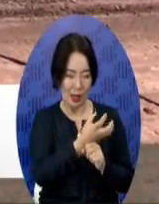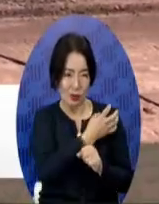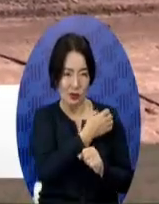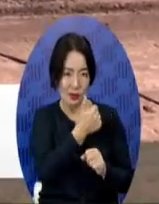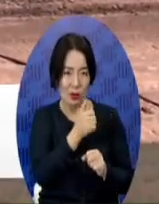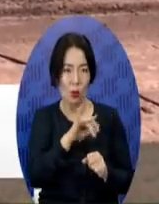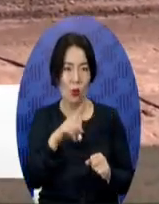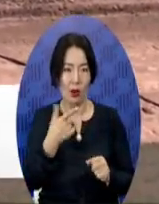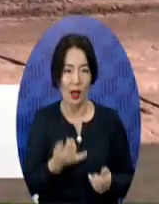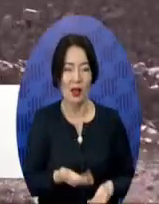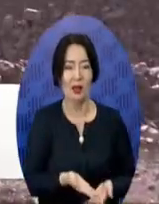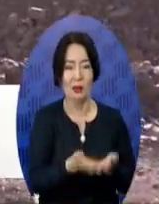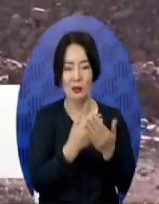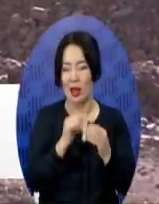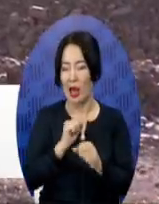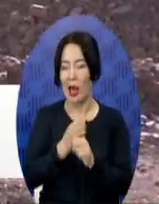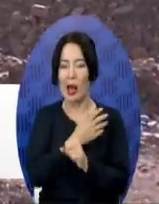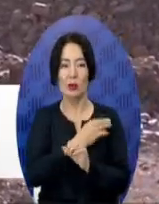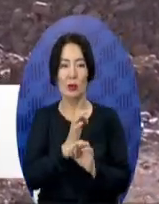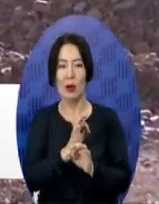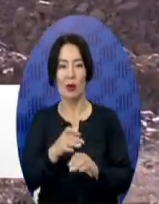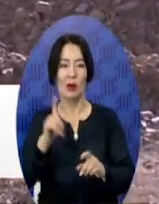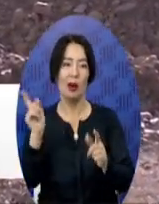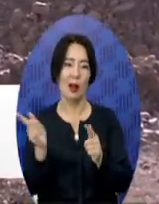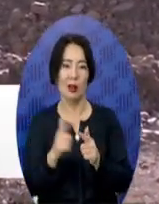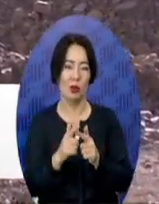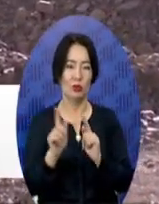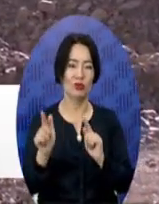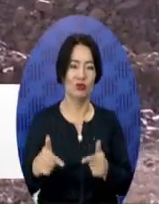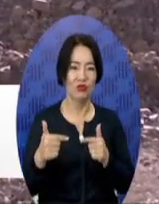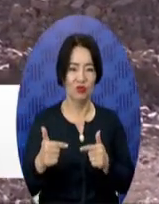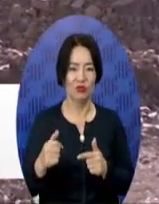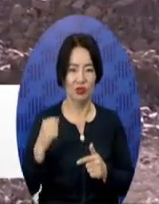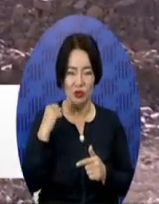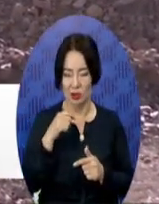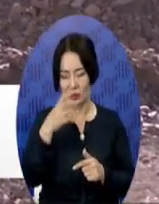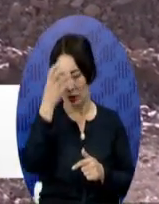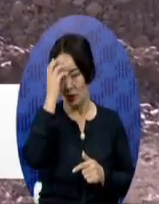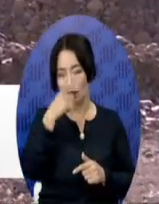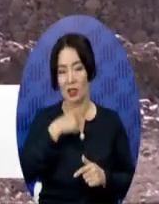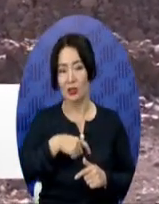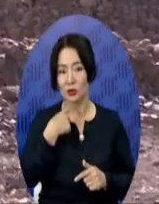явна. Хариуцлагагүй нөхцөлтэй хатуухан тэмцэнэ гэдгийг засгийн газрын гишүүд тодтогдож байлаа.